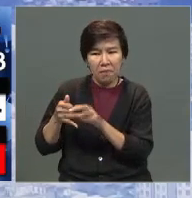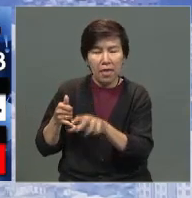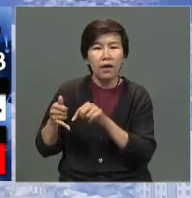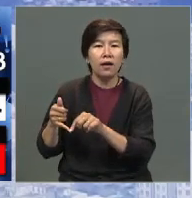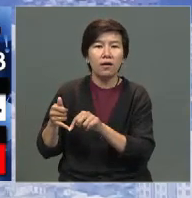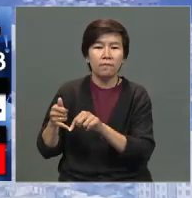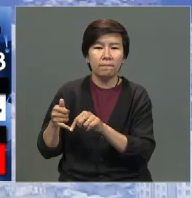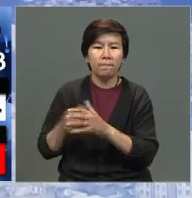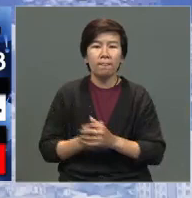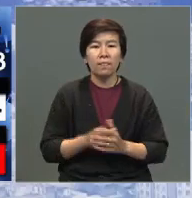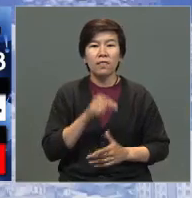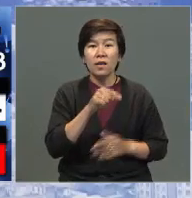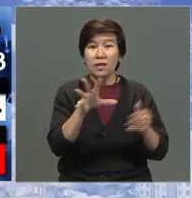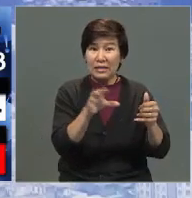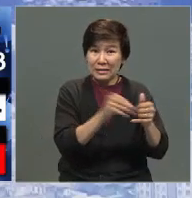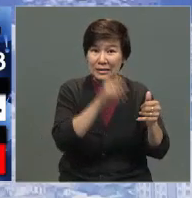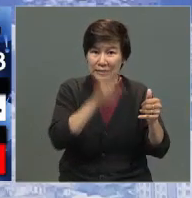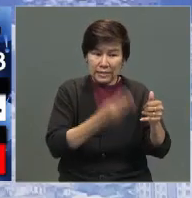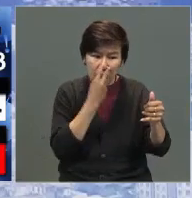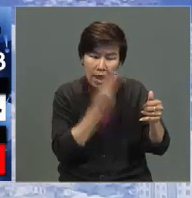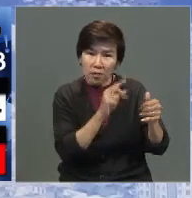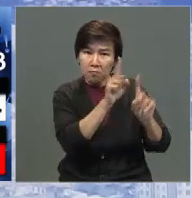หรือเปล่าครับก็คงไม่ใช่เป็นตัวเลขเทียบเคียงบัญญัติไตรยางค์ง่ายอย่างนี้นะครับจริงๆแล้วเธอคงต้องใช้ปัจจัยในการคิดแล้วก็ในการที่จะเอามาคำนวณอีกมากมายตัวเลขเท่าไหร่ตอนนี้เรายังไม่รู้ว่าตัวเลขที่ติดเชื้อถึงไม่บอกบอกว่าเป็นประมาณ3000กว่าเนี่ยนะครับตั้งแต่คนแรกก็หายไปแล้วครับก็คนที่ติดเชื้อหรือคนที่ไม่มีอาการต่างๆในกลุ่มที่กลุ่มก็นั้นก็ตอนนี้ก็น่าจะหายไปแล้วด้วยนะครับเพราะว่าจะ